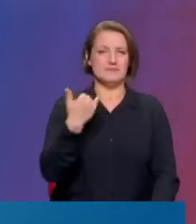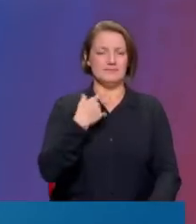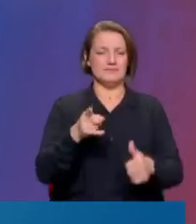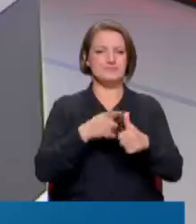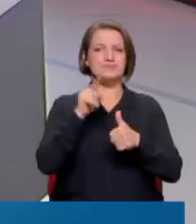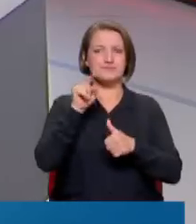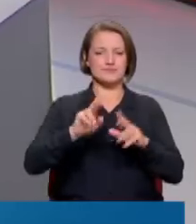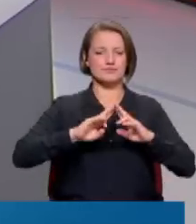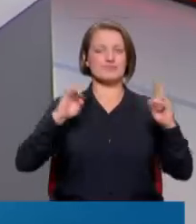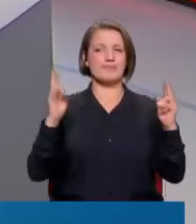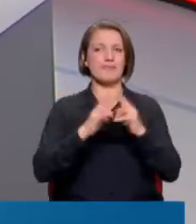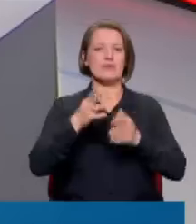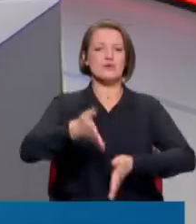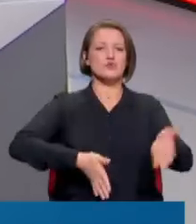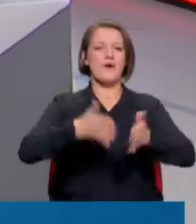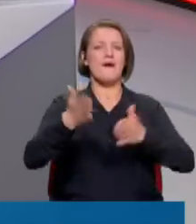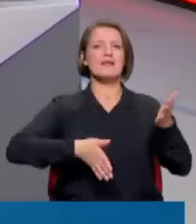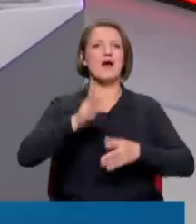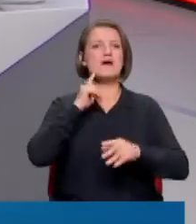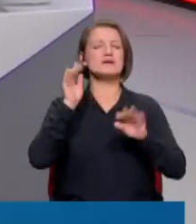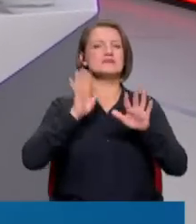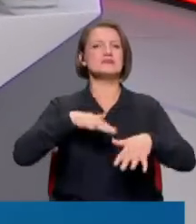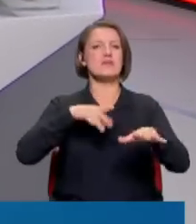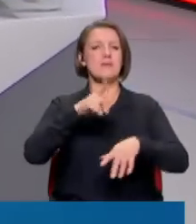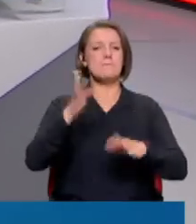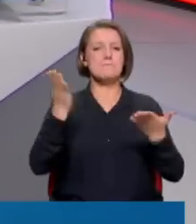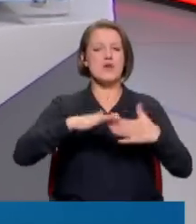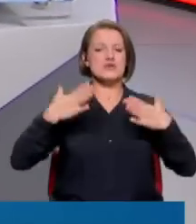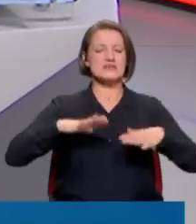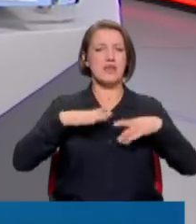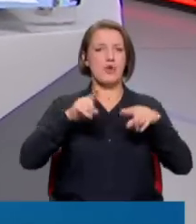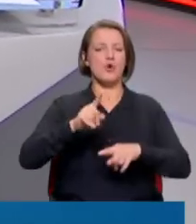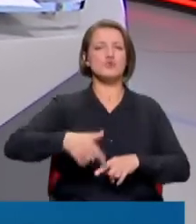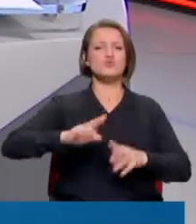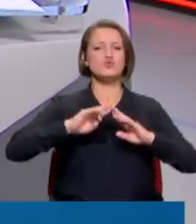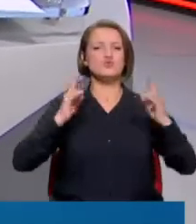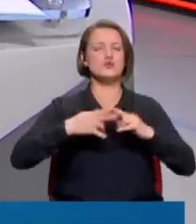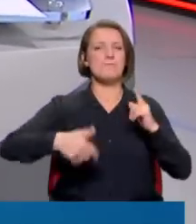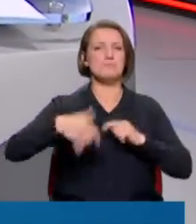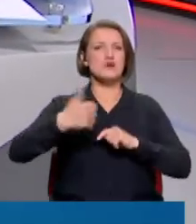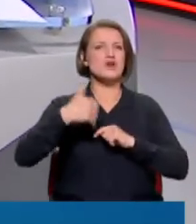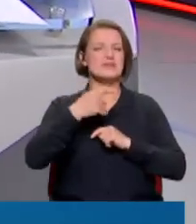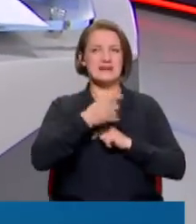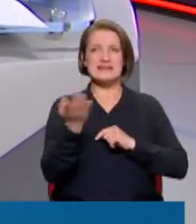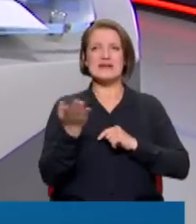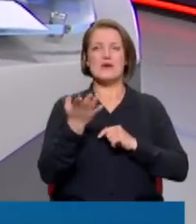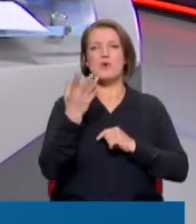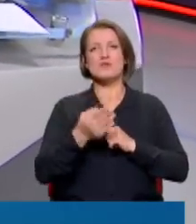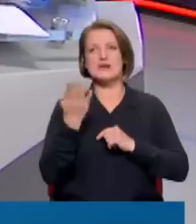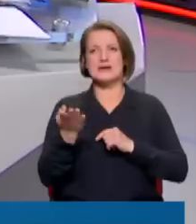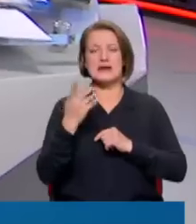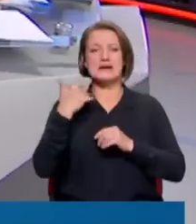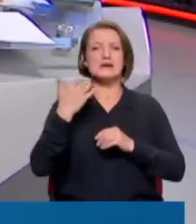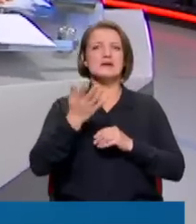öncelikle bu dünyada sokakları dolduran insanların Barış isteyenlerin o dünya liderlerine etkisini soracağım size Çünkü galiba ne kadar